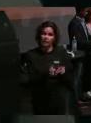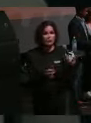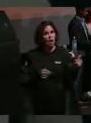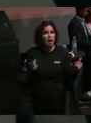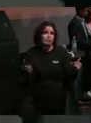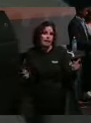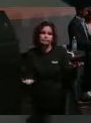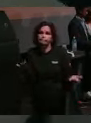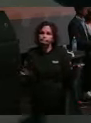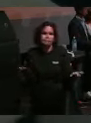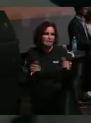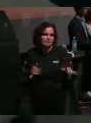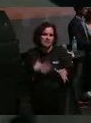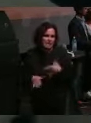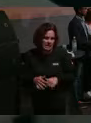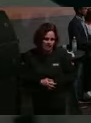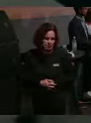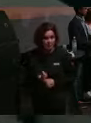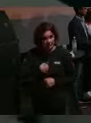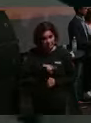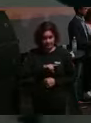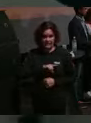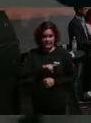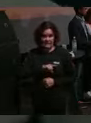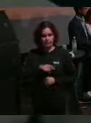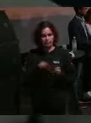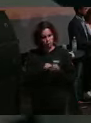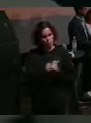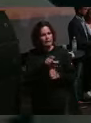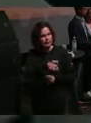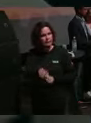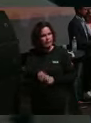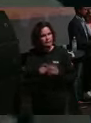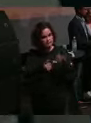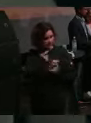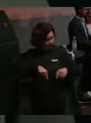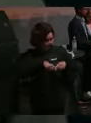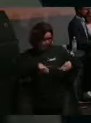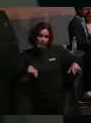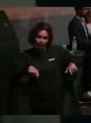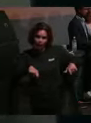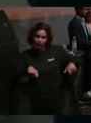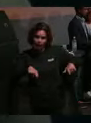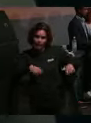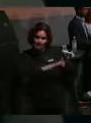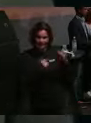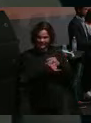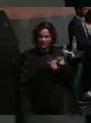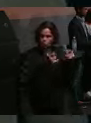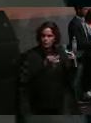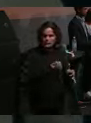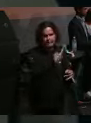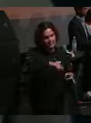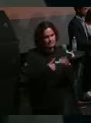eller det andre. Samtidig så tror jeg at vi som politikere, og spesielt de I dette panelet som sitter på Stortinget, har et